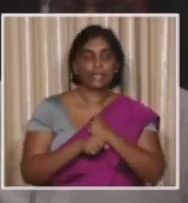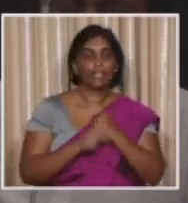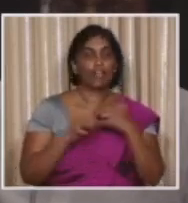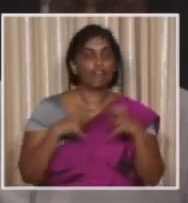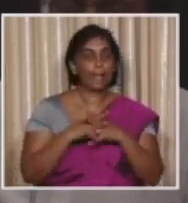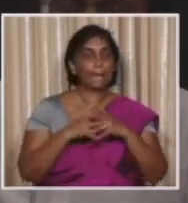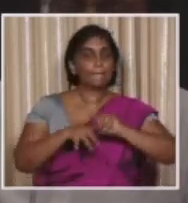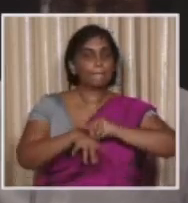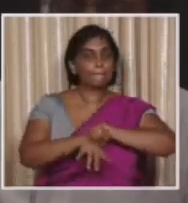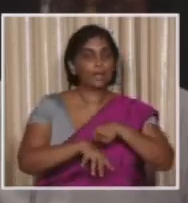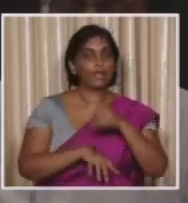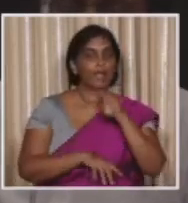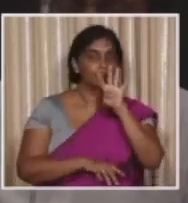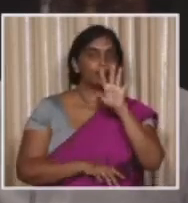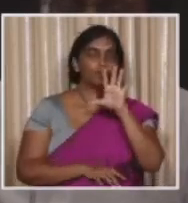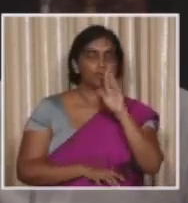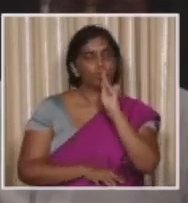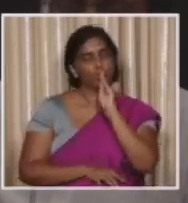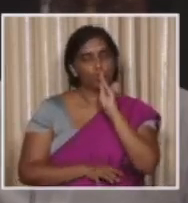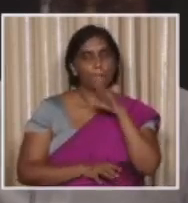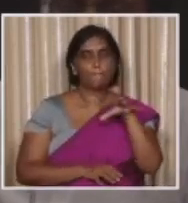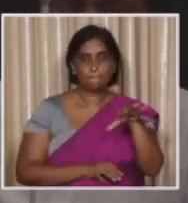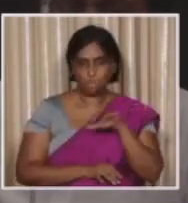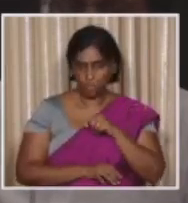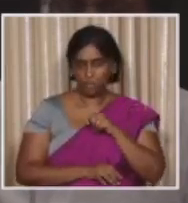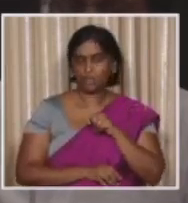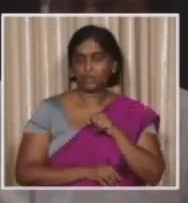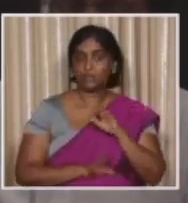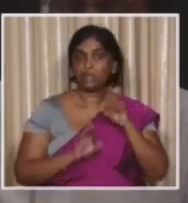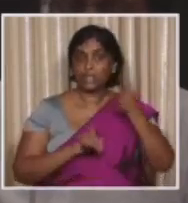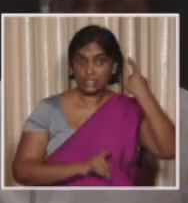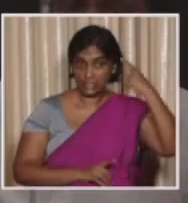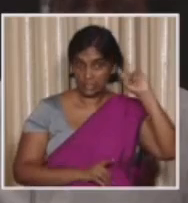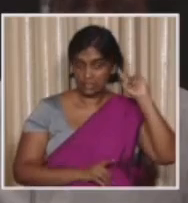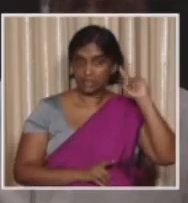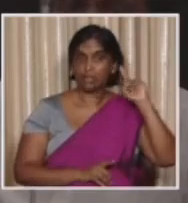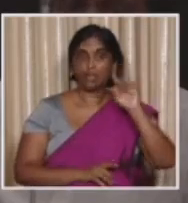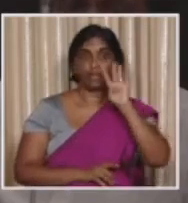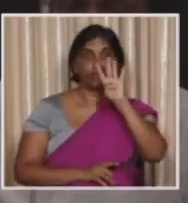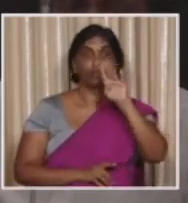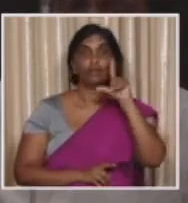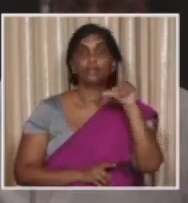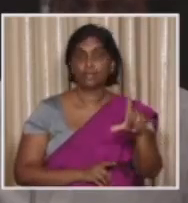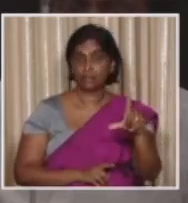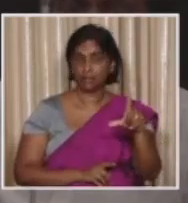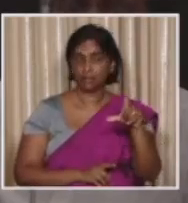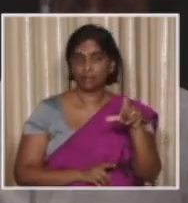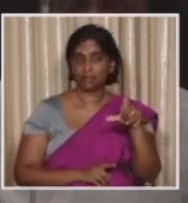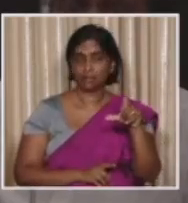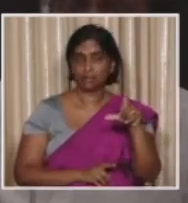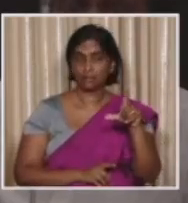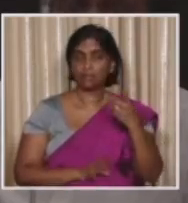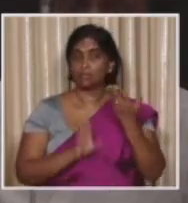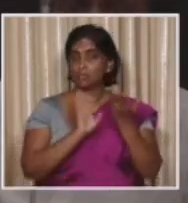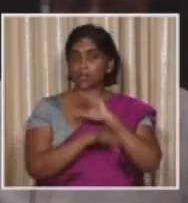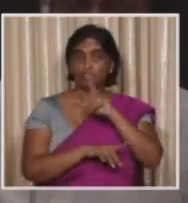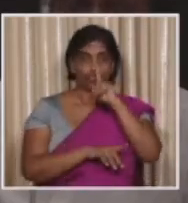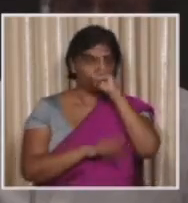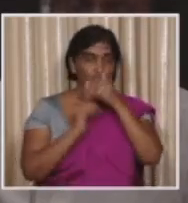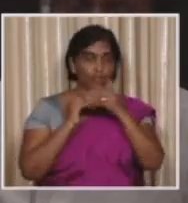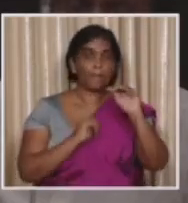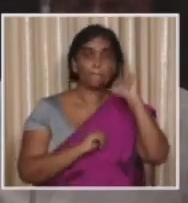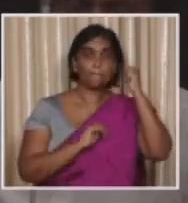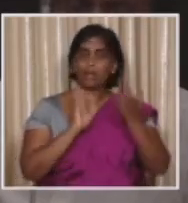paya 45ක් අපි සාමාන්‍යයෙන් පාවිච්චි කරයි කියලා. හැබැයි ඊයේ 47යි. පහුගිය සතියේම